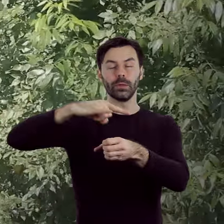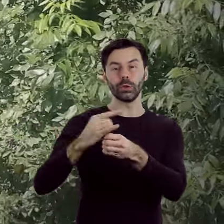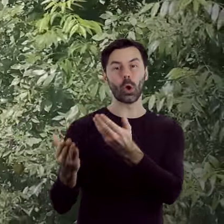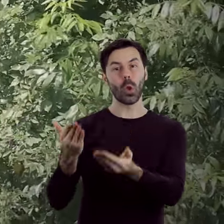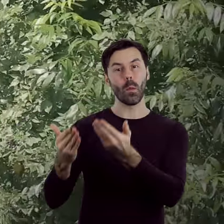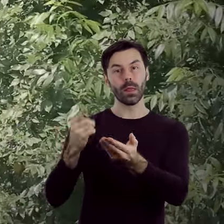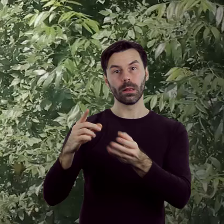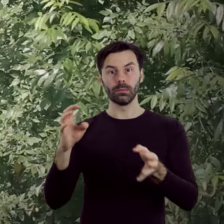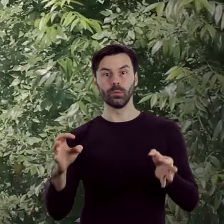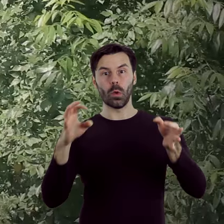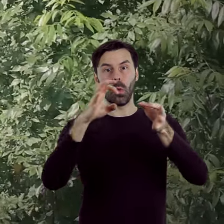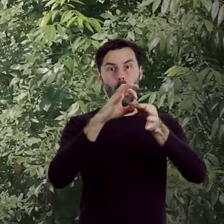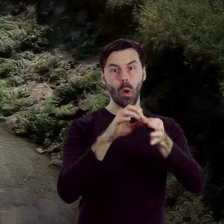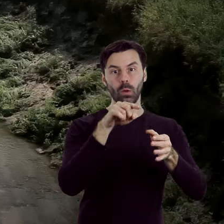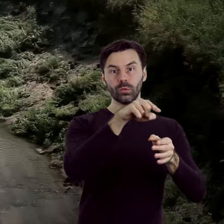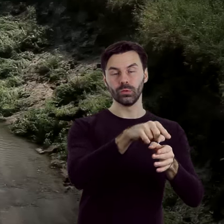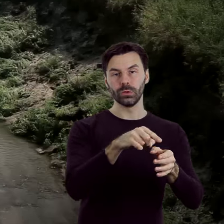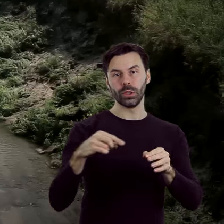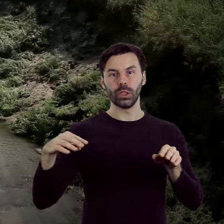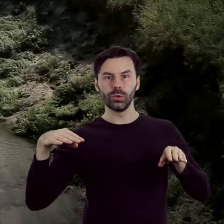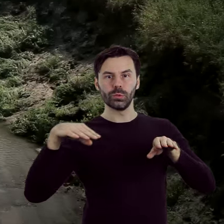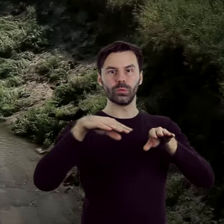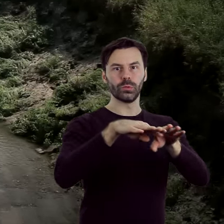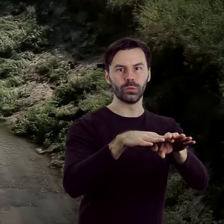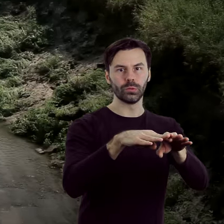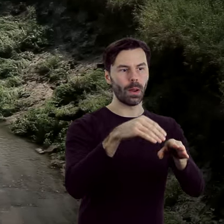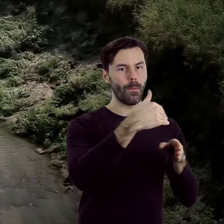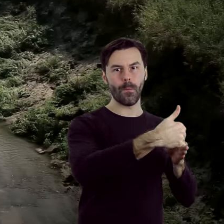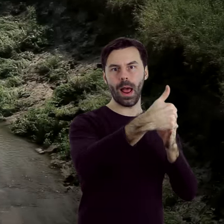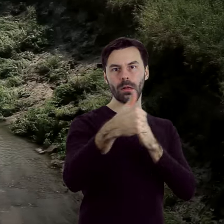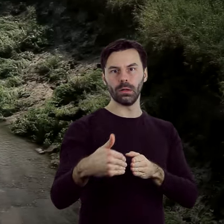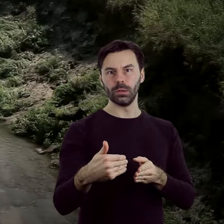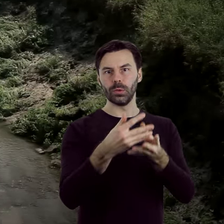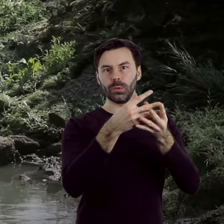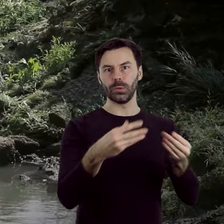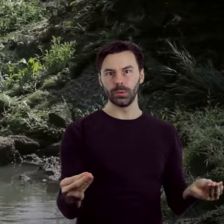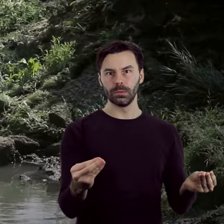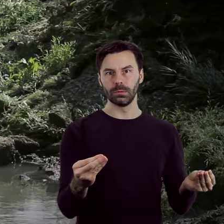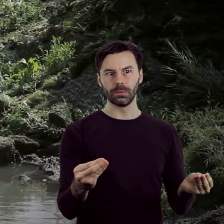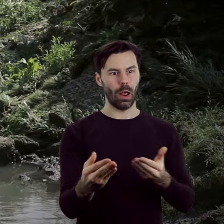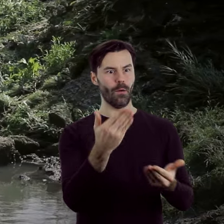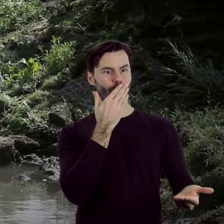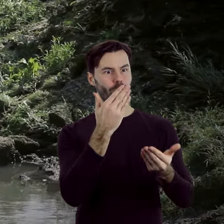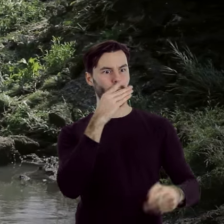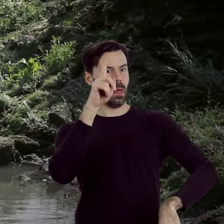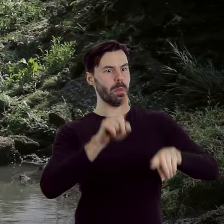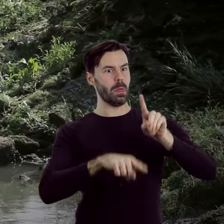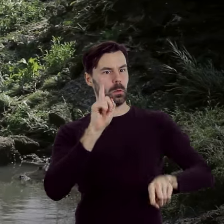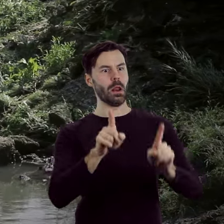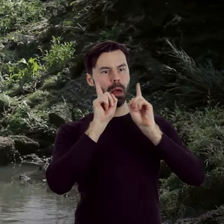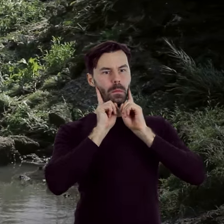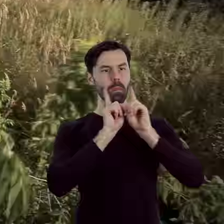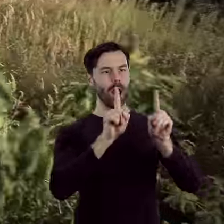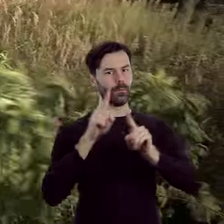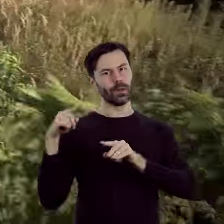Niedaleko lotniska na Lublinku, po połączeniu się z kanałem Karolewki, betonowe koryto nagle znika i na pewnym odcinku